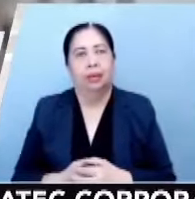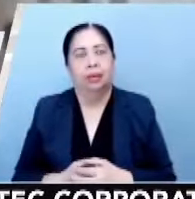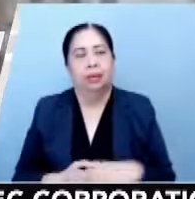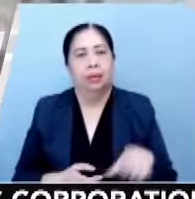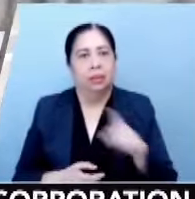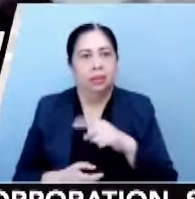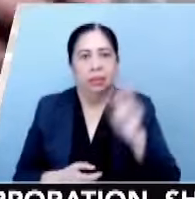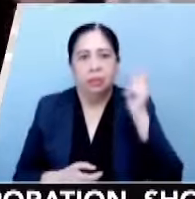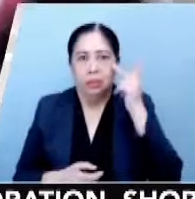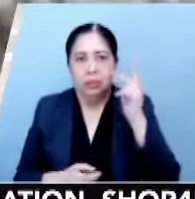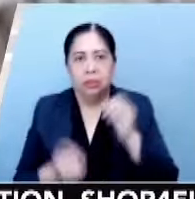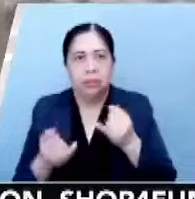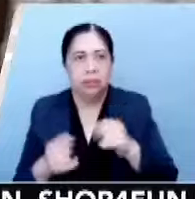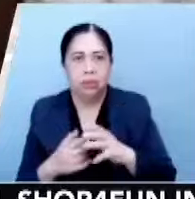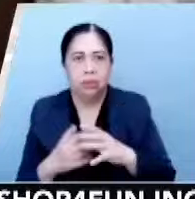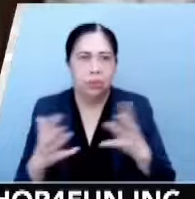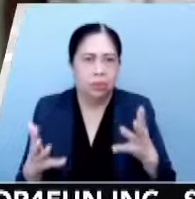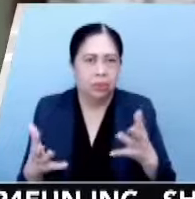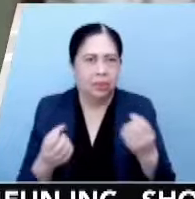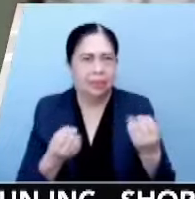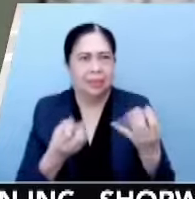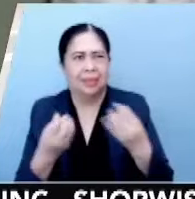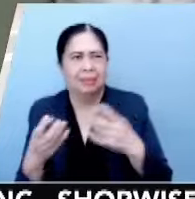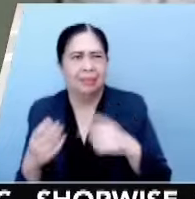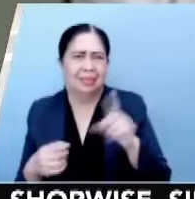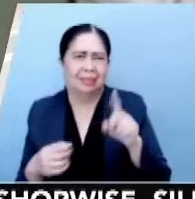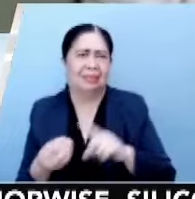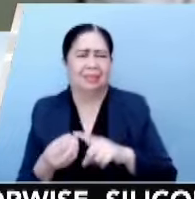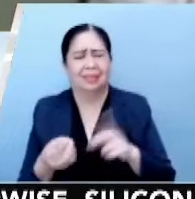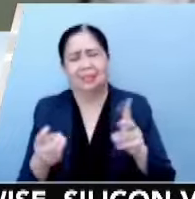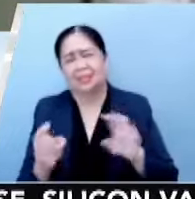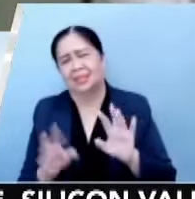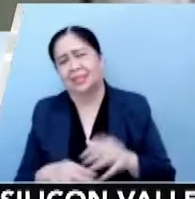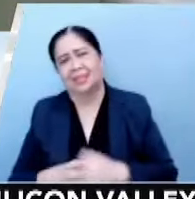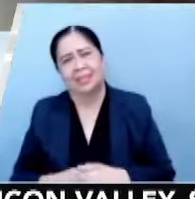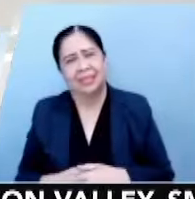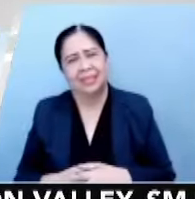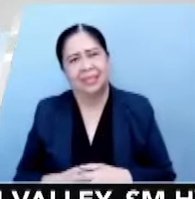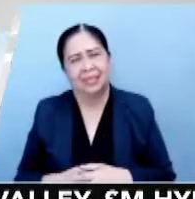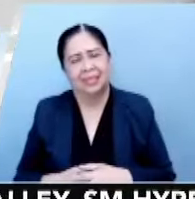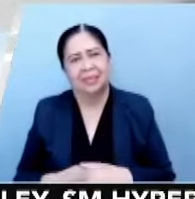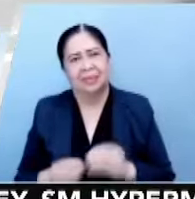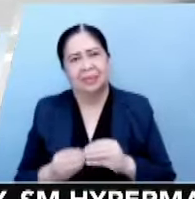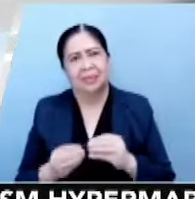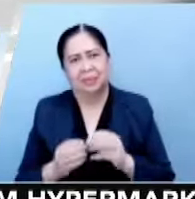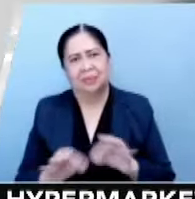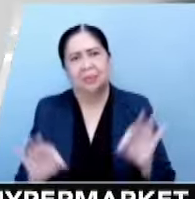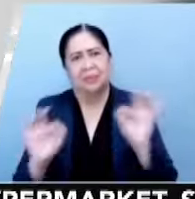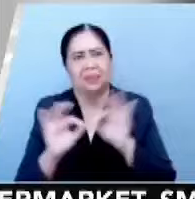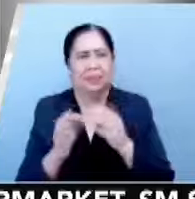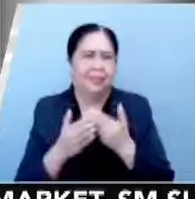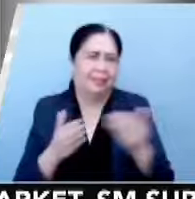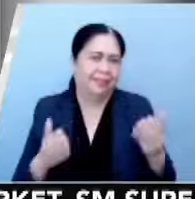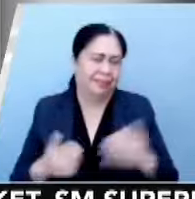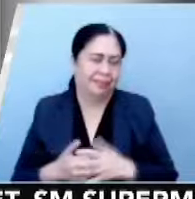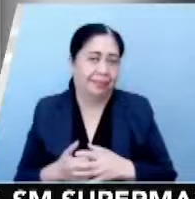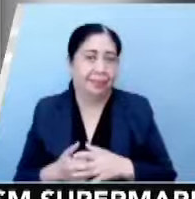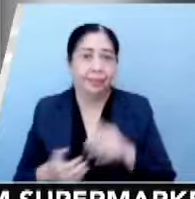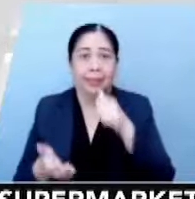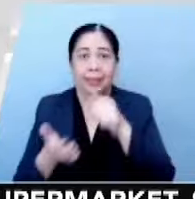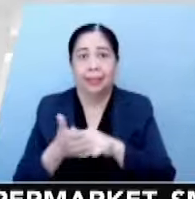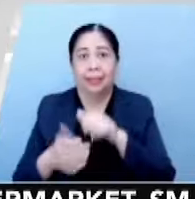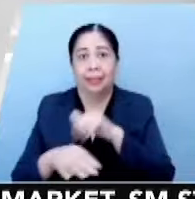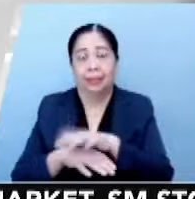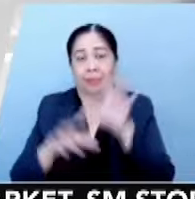lang. Ang dami natin nakapag-usapan. Hindi siguro yung ganito niya. Sumulat din si Padilla kay Senate President Meg